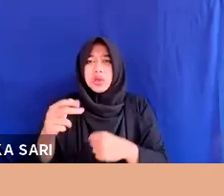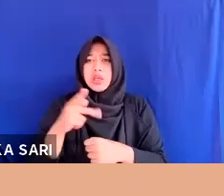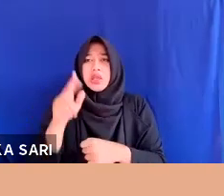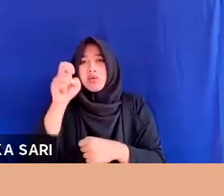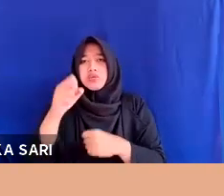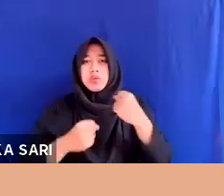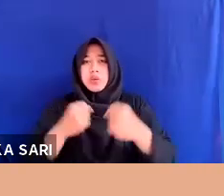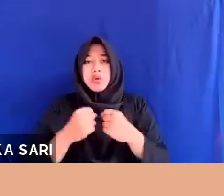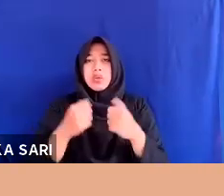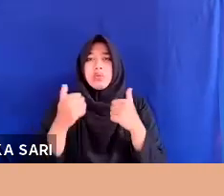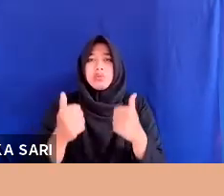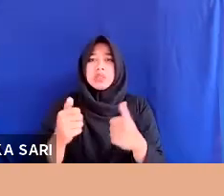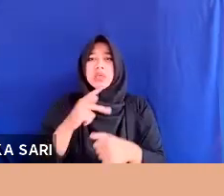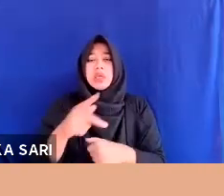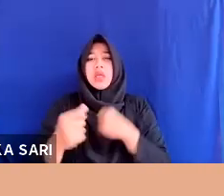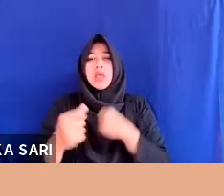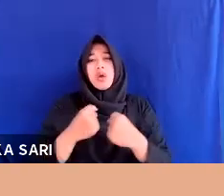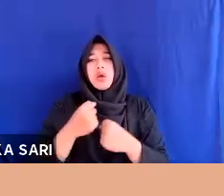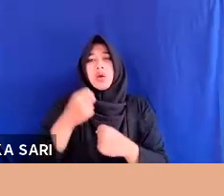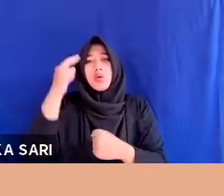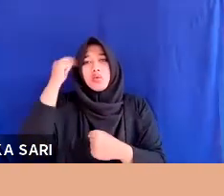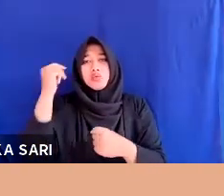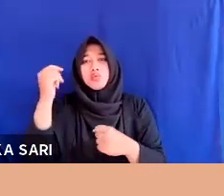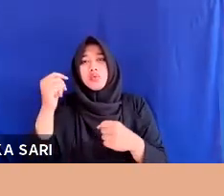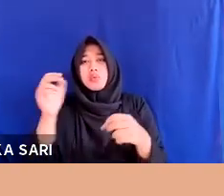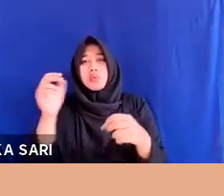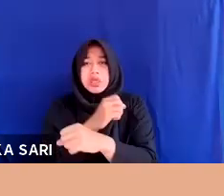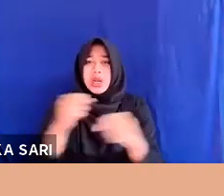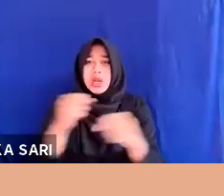kita lakukan untuk menyelamatkan nyawa,